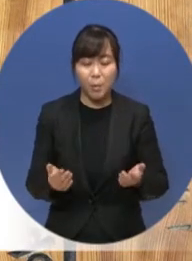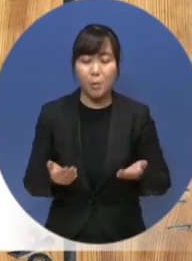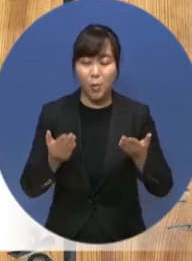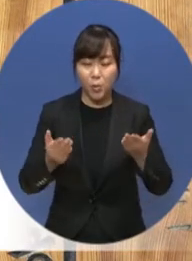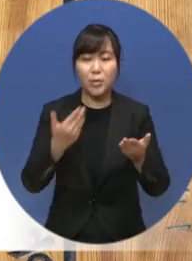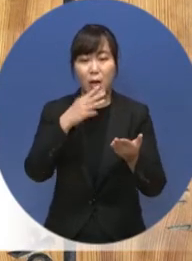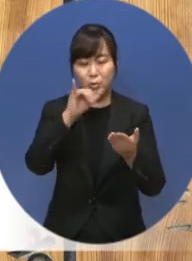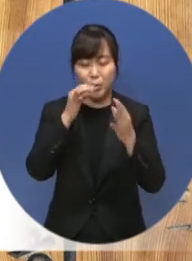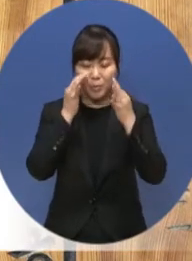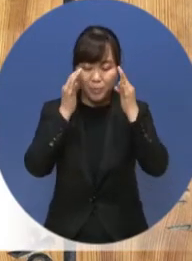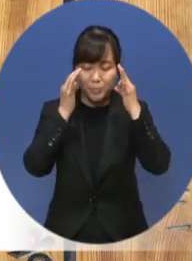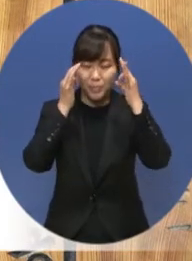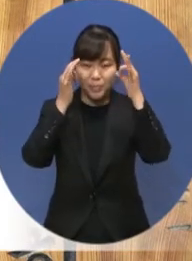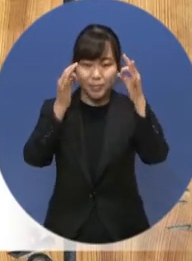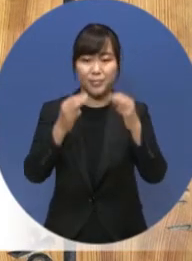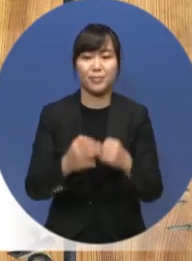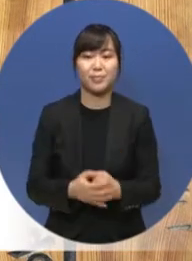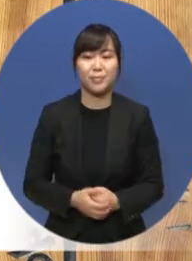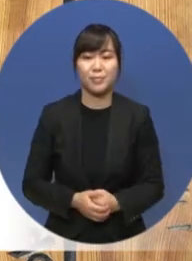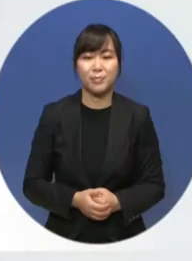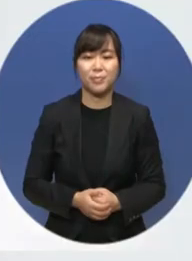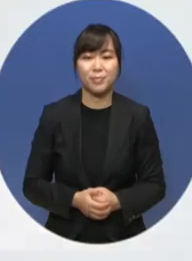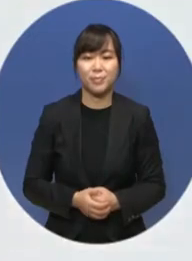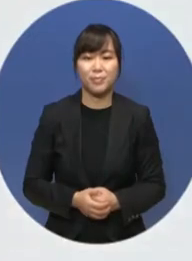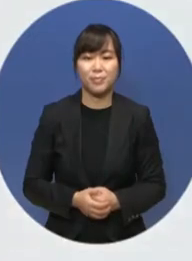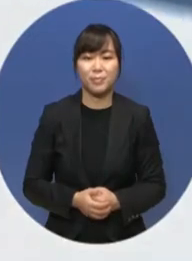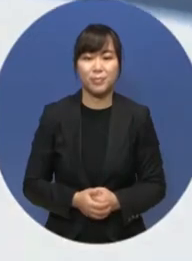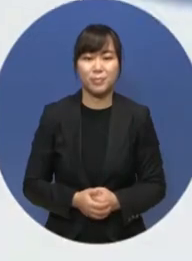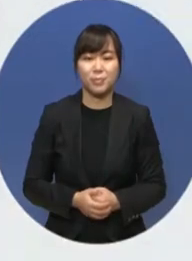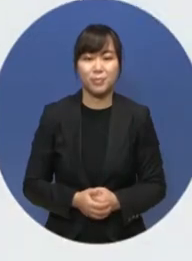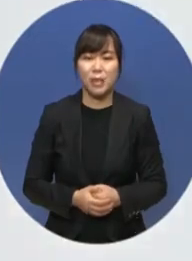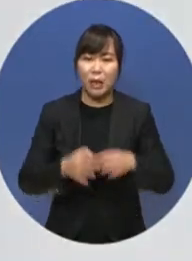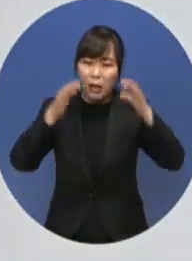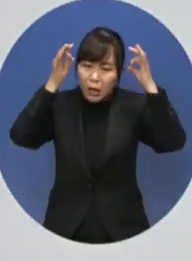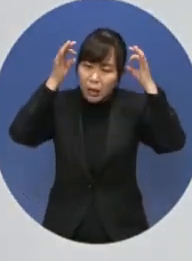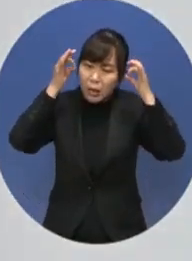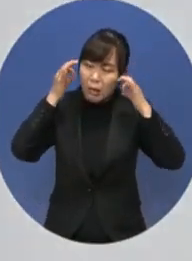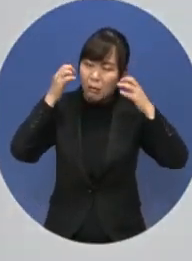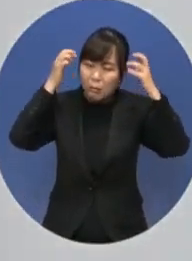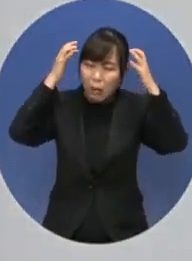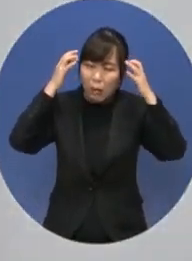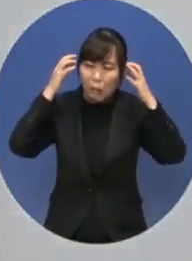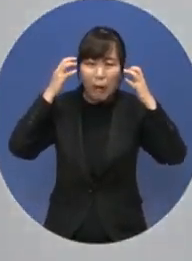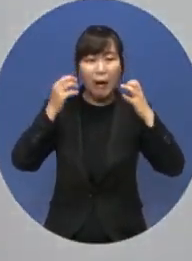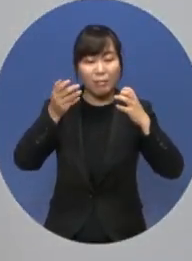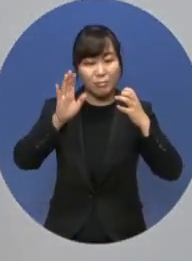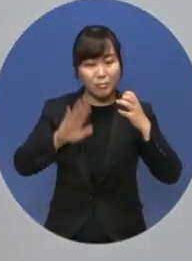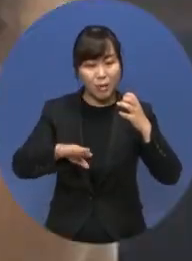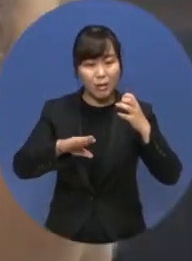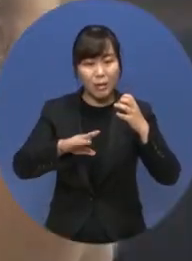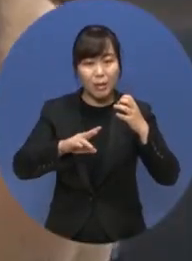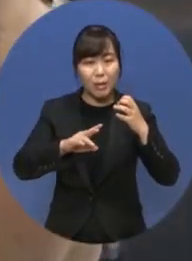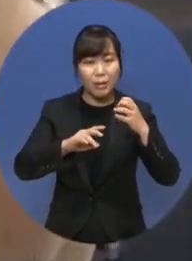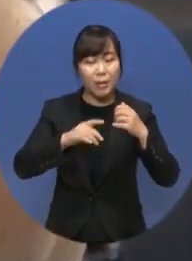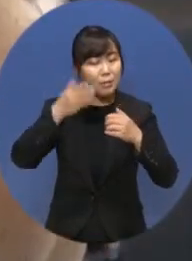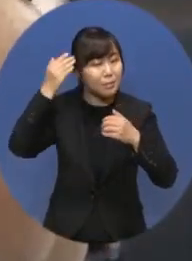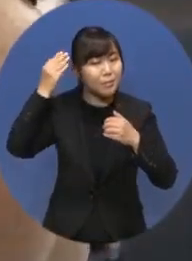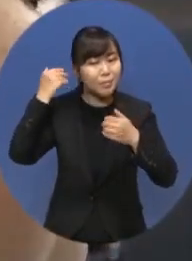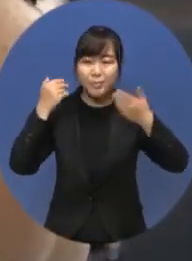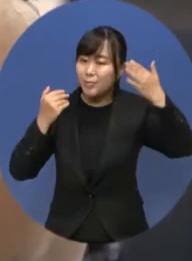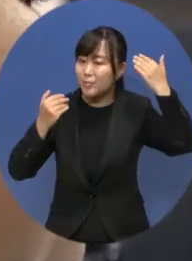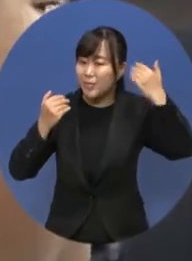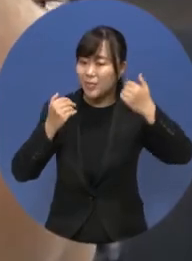수 있도록 더 노력을 해보겠습니다. 굵은 땀방울이 비 오듯 흐르지만 머리를 손질하는